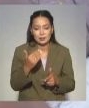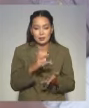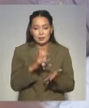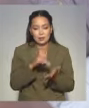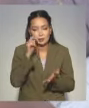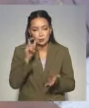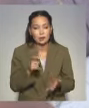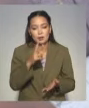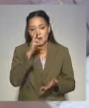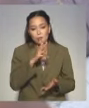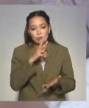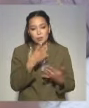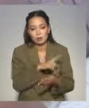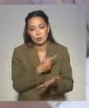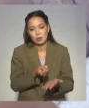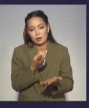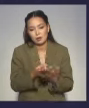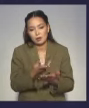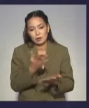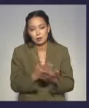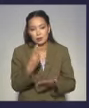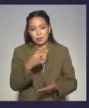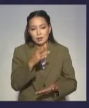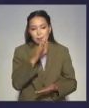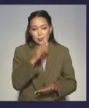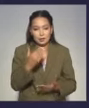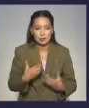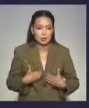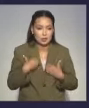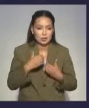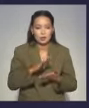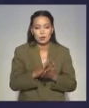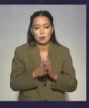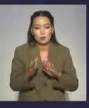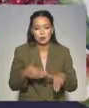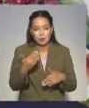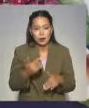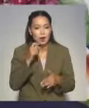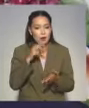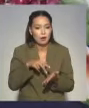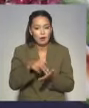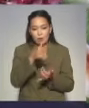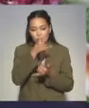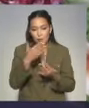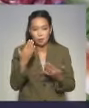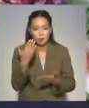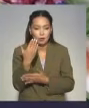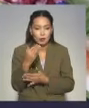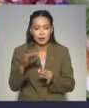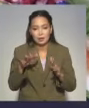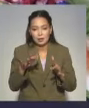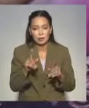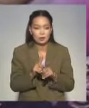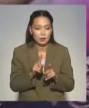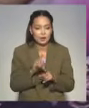айға жуық уақыт төсекке таңылып жатыр. 20 жастағы бойжеткен жан түршігерлік оқиғадан кейін аяғына тік тұра алмайды. Оның қолы, саусақтары